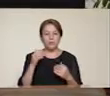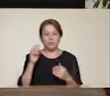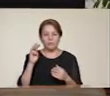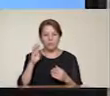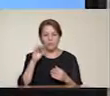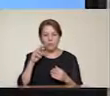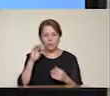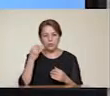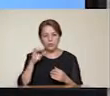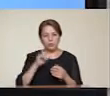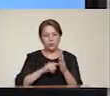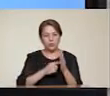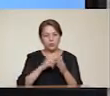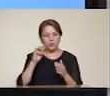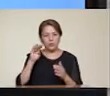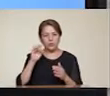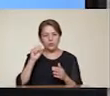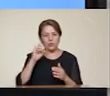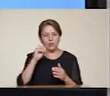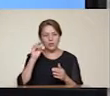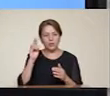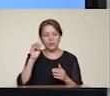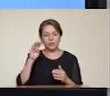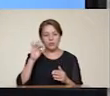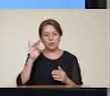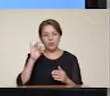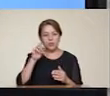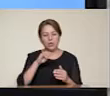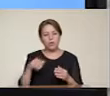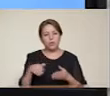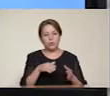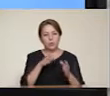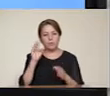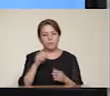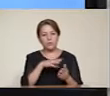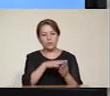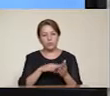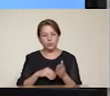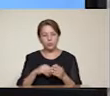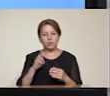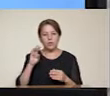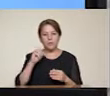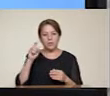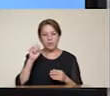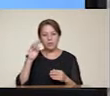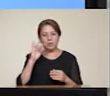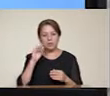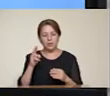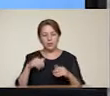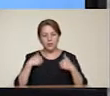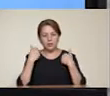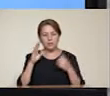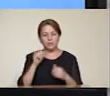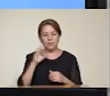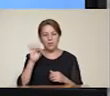nuqta, trayektoriya, yo'l va ko'chish, mexanik harakat hamda ilgarilanma harakat